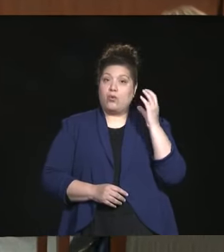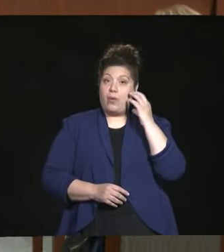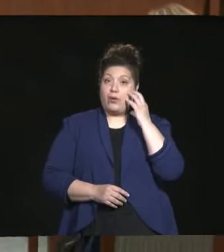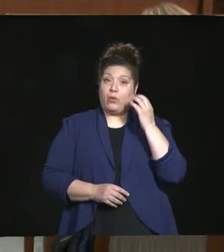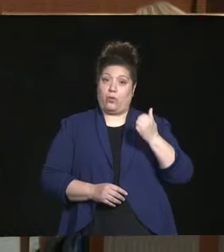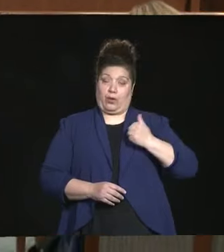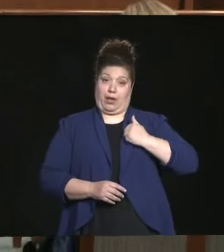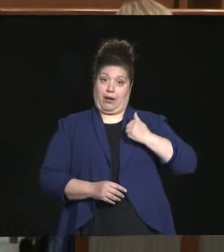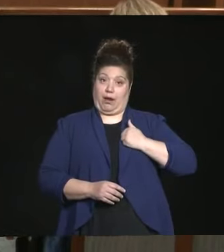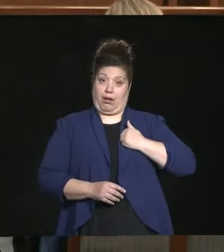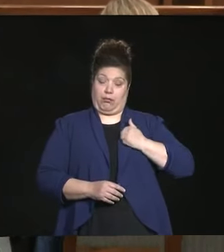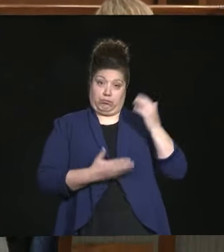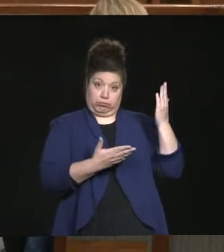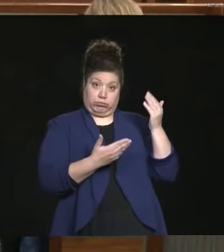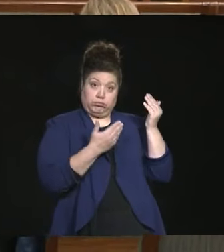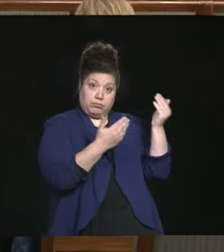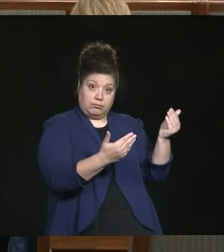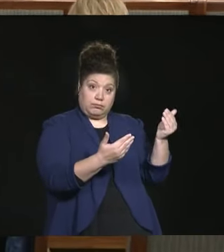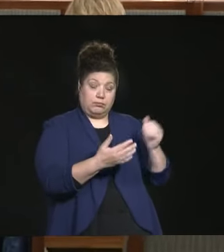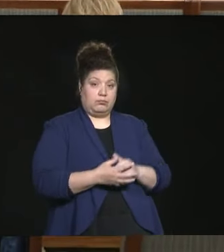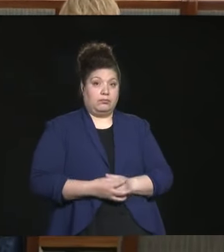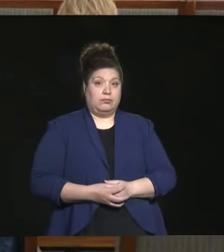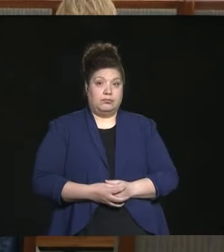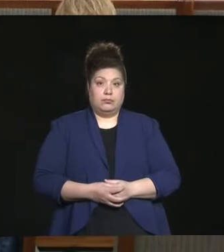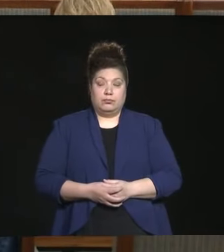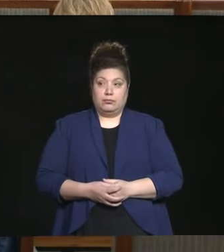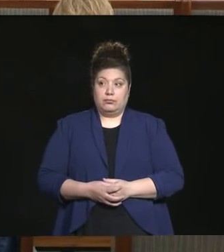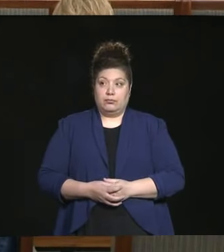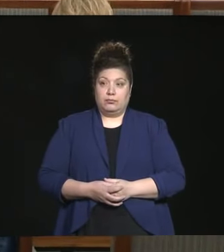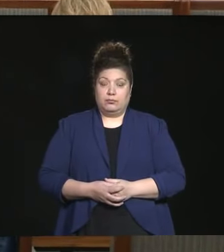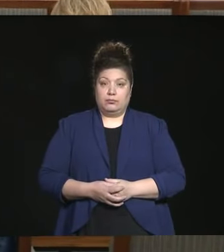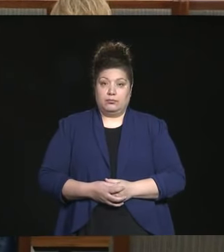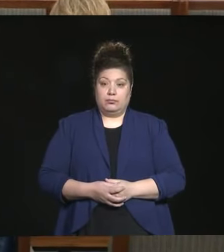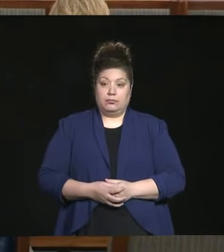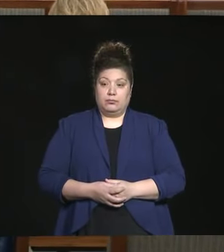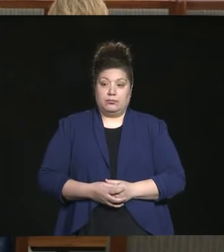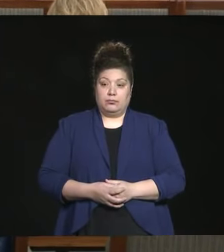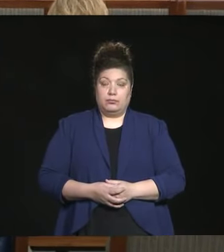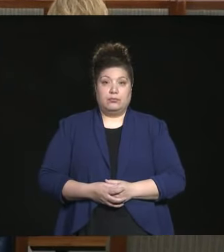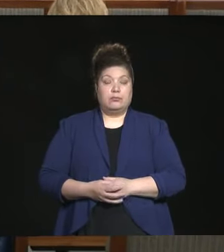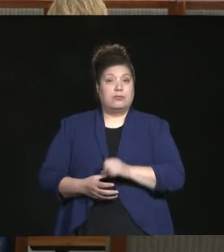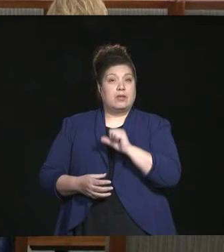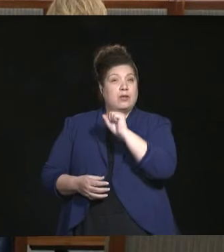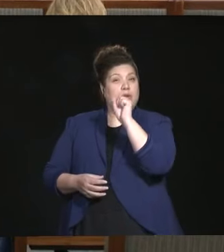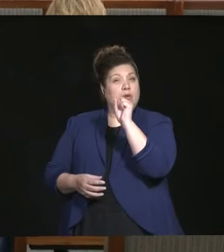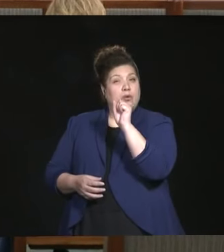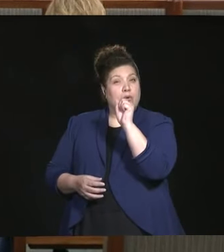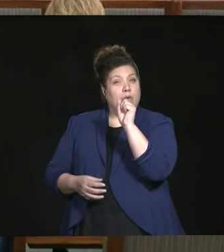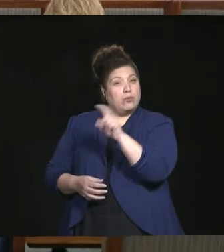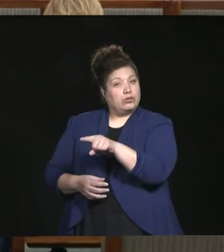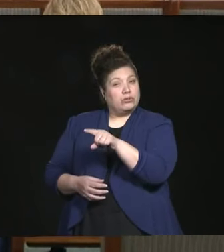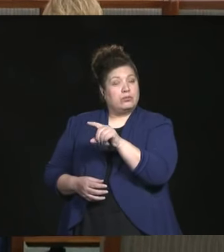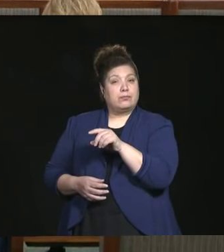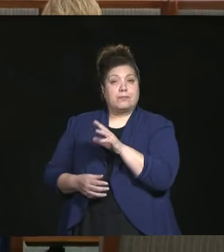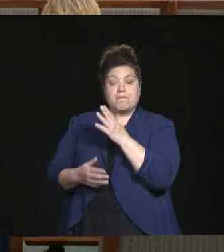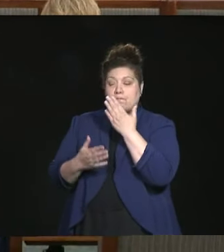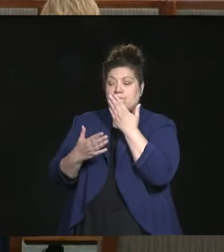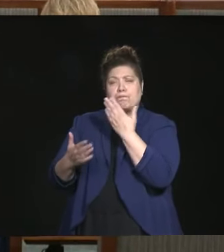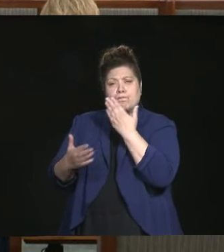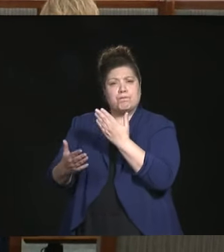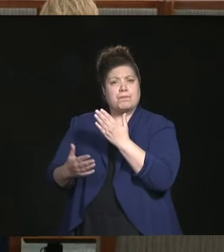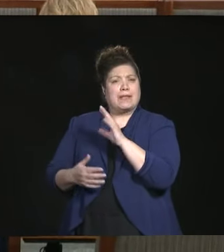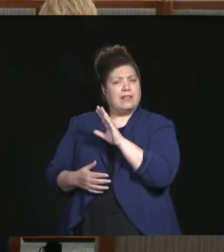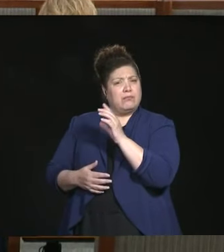ligne est ouverte. Oui, merci. J'aimerais savoir, est-ce que votre objectif, c'est de devenir